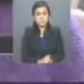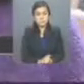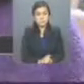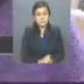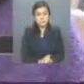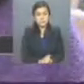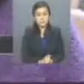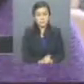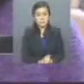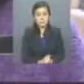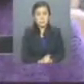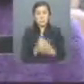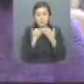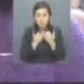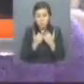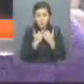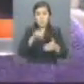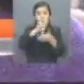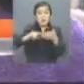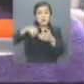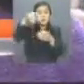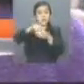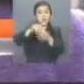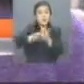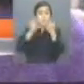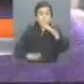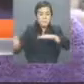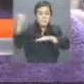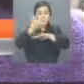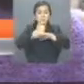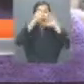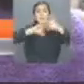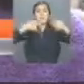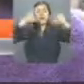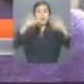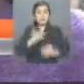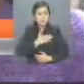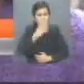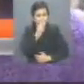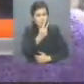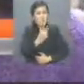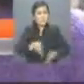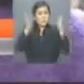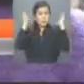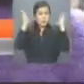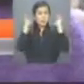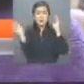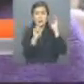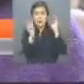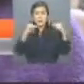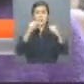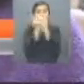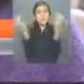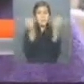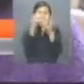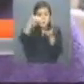แต่มาณวันนี้หลังจากการเลือกตั้งผ่านมาคุณได้เป็นรัฐบาลแล้วเนี่ยพี่เห็นรณรงค์กันเรื่องรัฐธรรมนูญแก้ไ